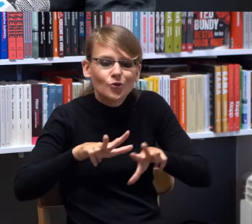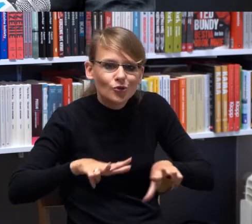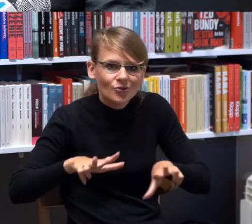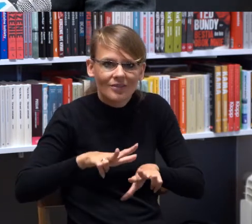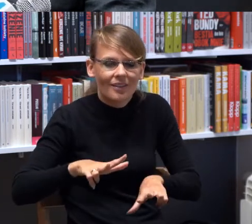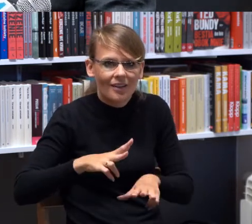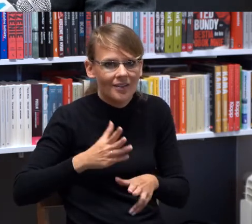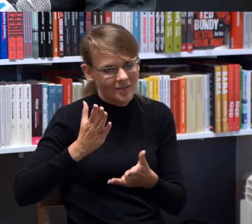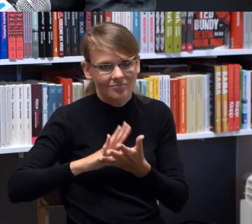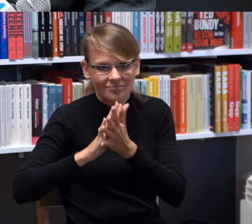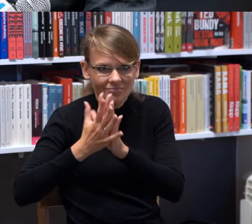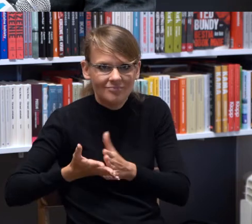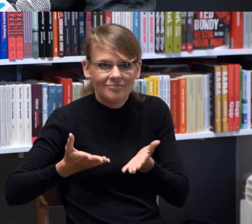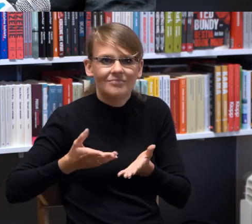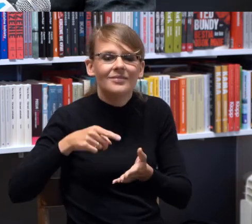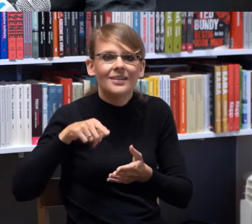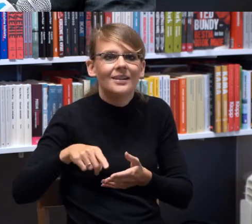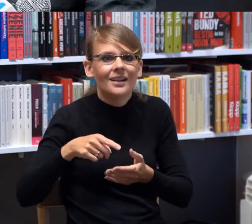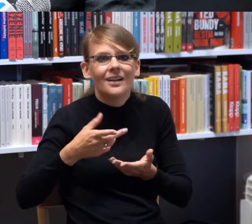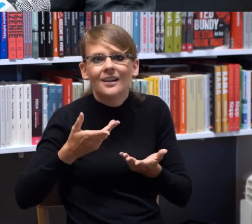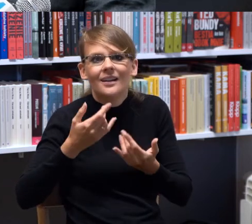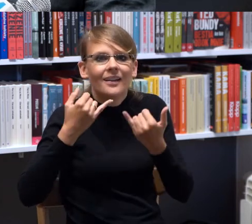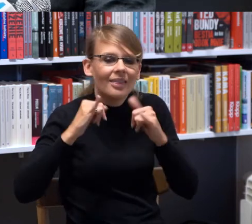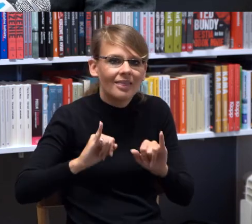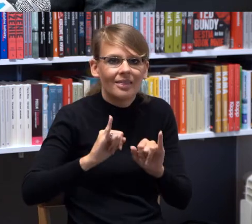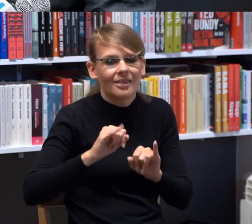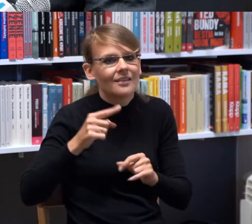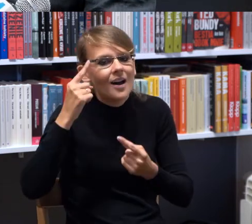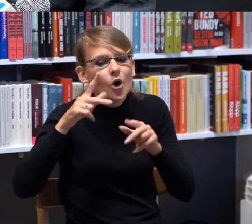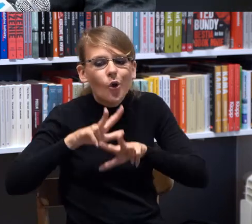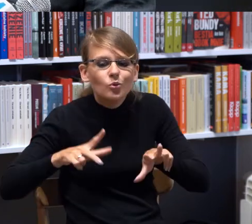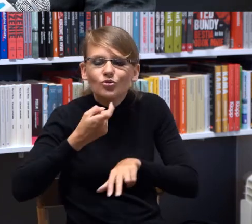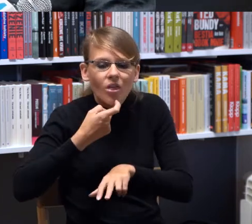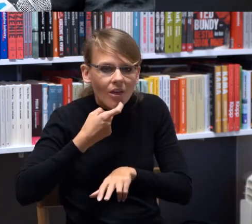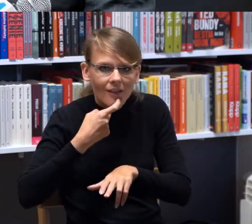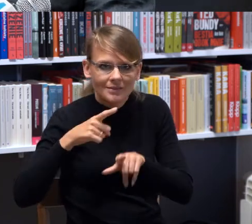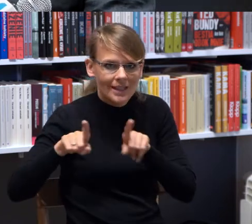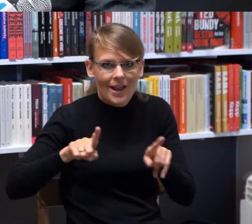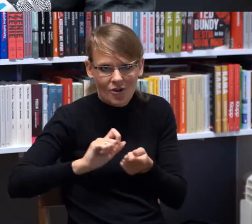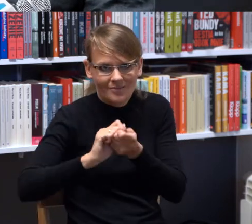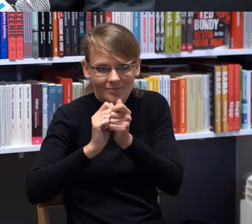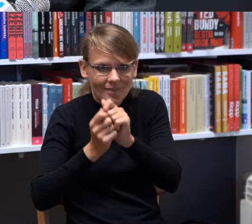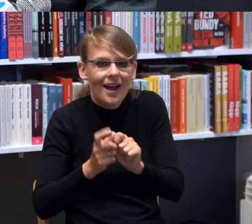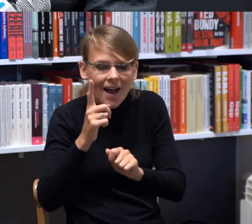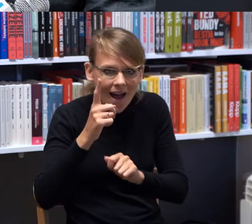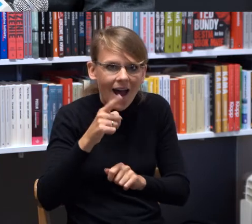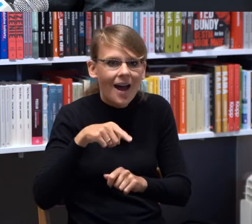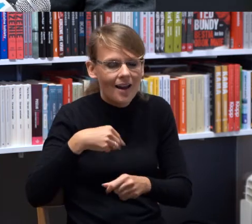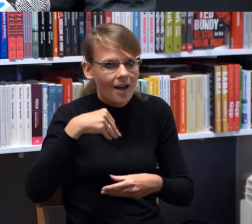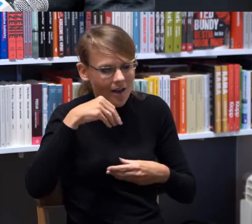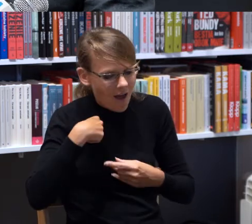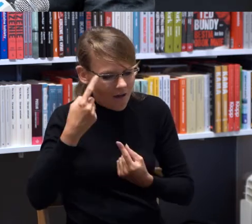dodaje, odziera to pojęcie z jednych atrybutów i dodaje do niego inne. Ale jednak zobaczcie, pracuje to we